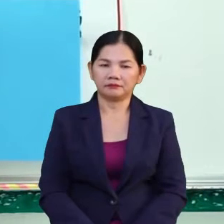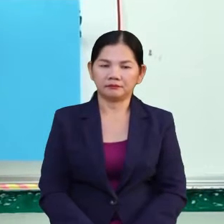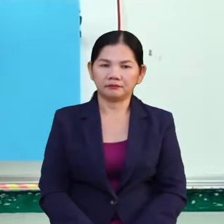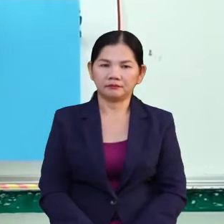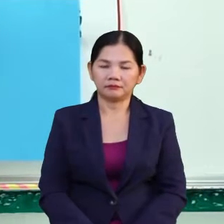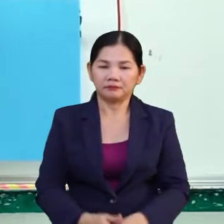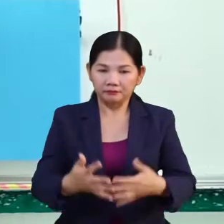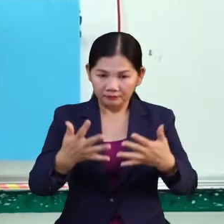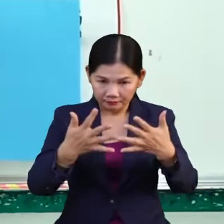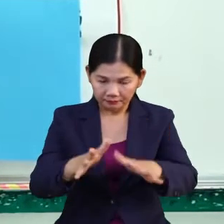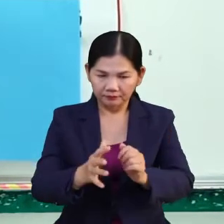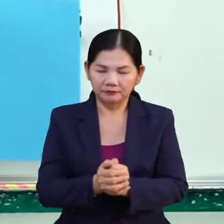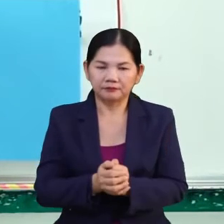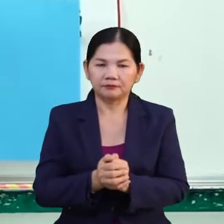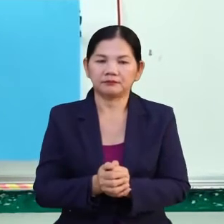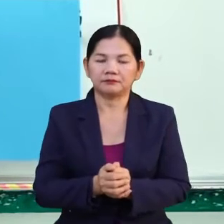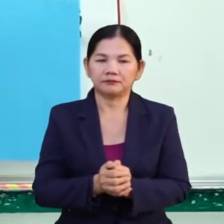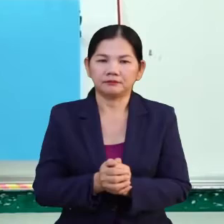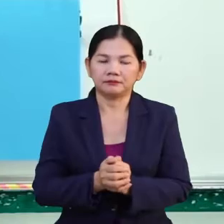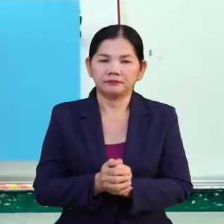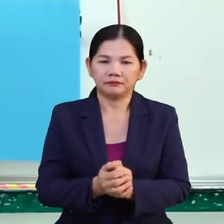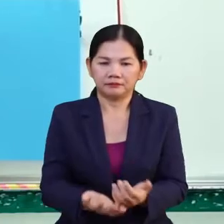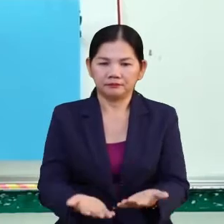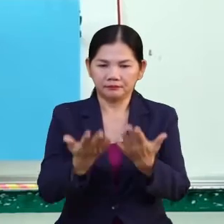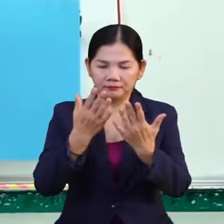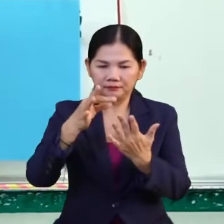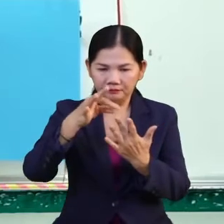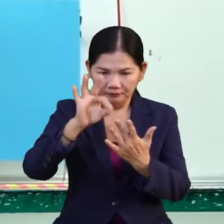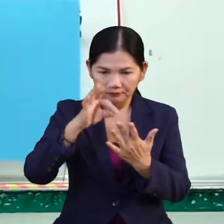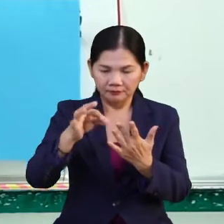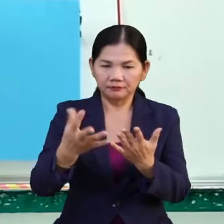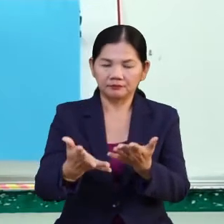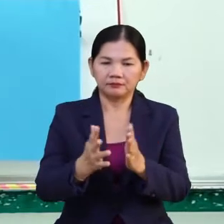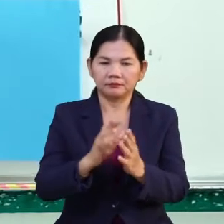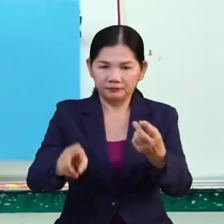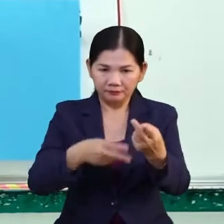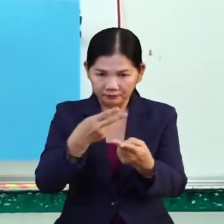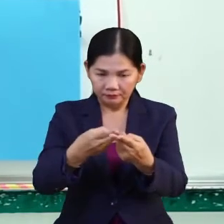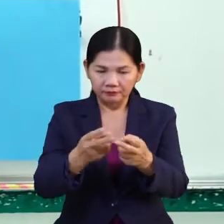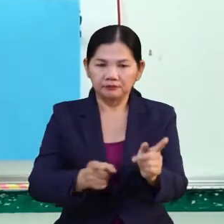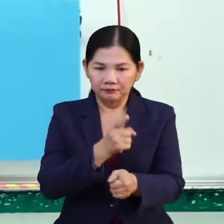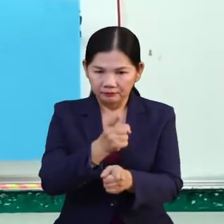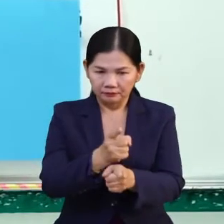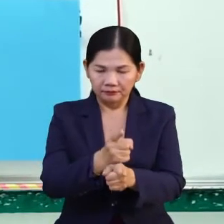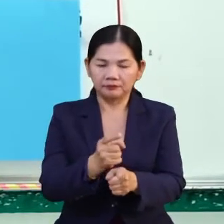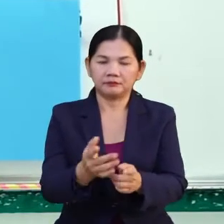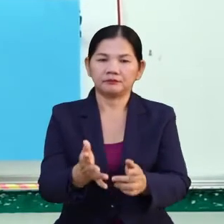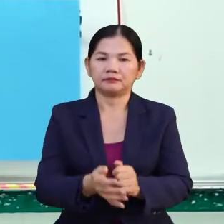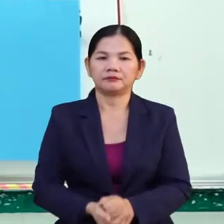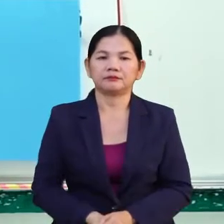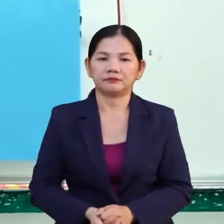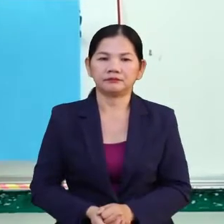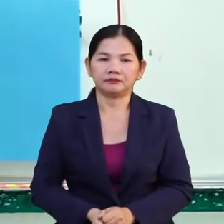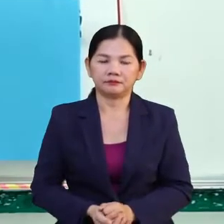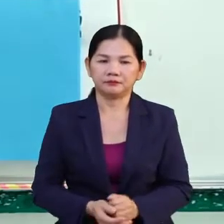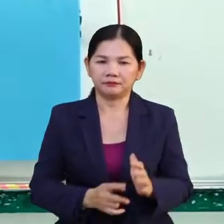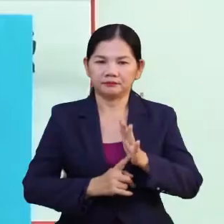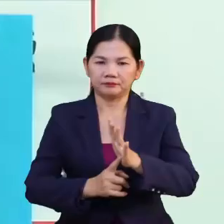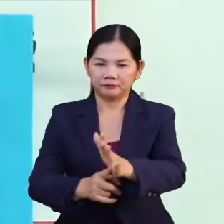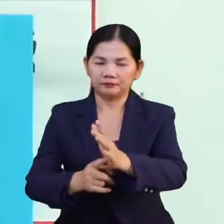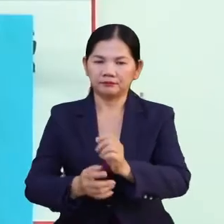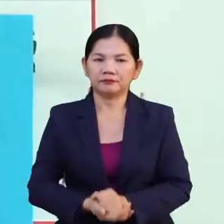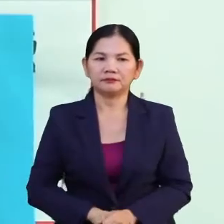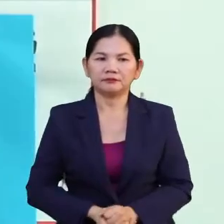តោះរួចរាល់ណាកូនបើរួចរាល់ហើយតោះយើងមកទៀងទាត់ចម្លើយទាំងអស់គ្នាថាតើការឆ្លើយរបស់កូនត្រឹមត្រូវដែរឬទេតោះឥឡូវនេះគ្រូបង្ហាញ